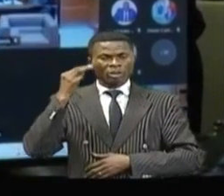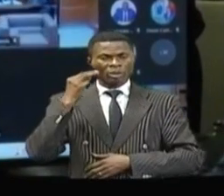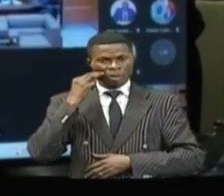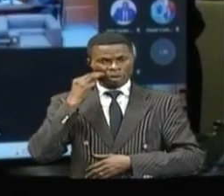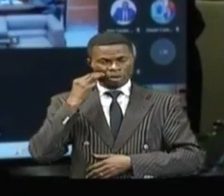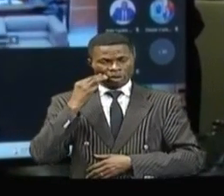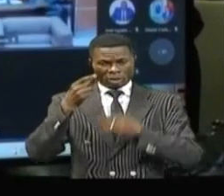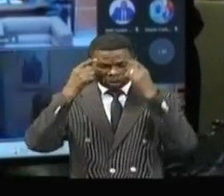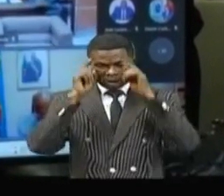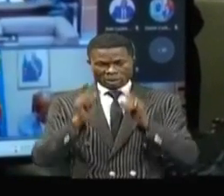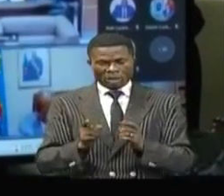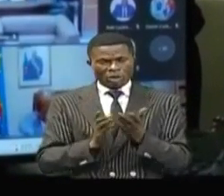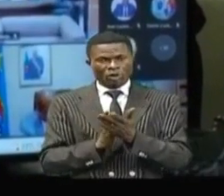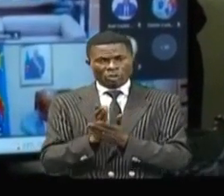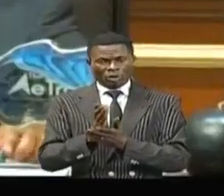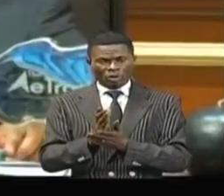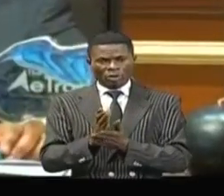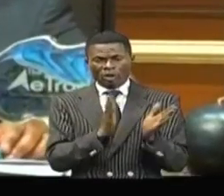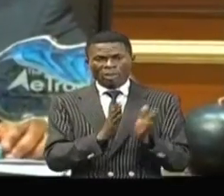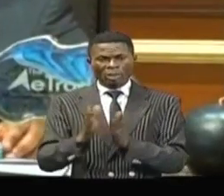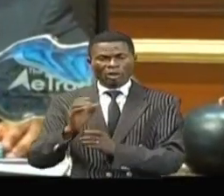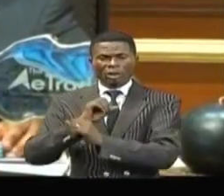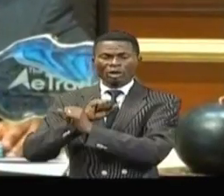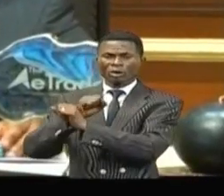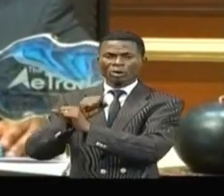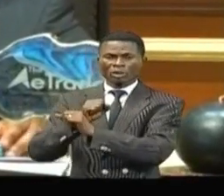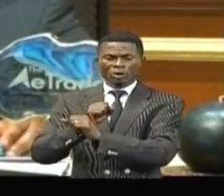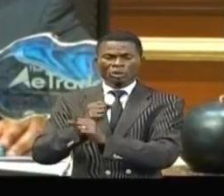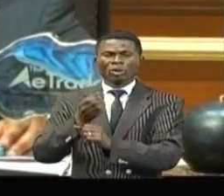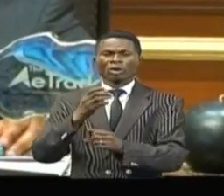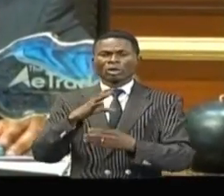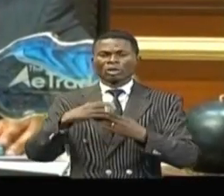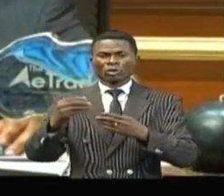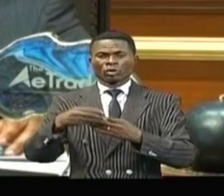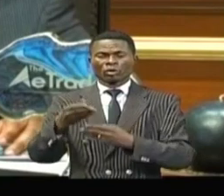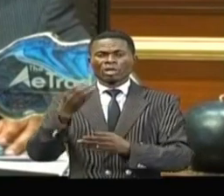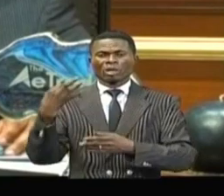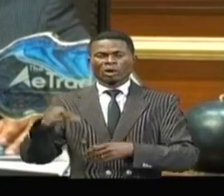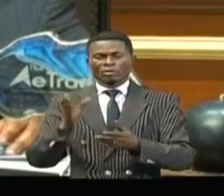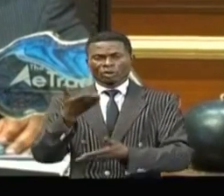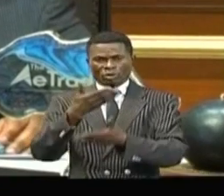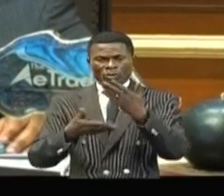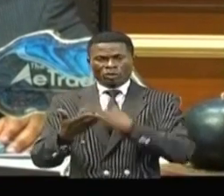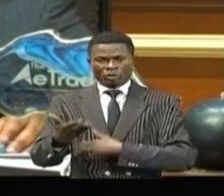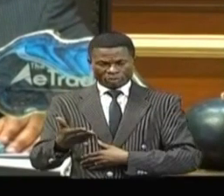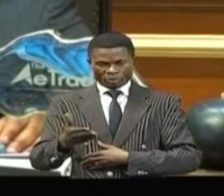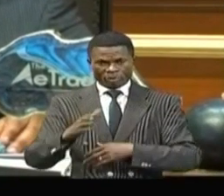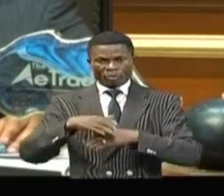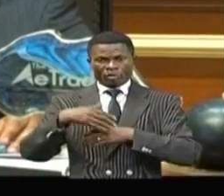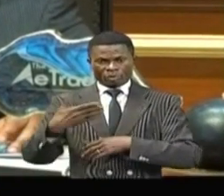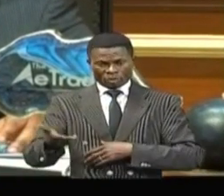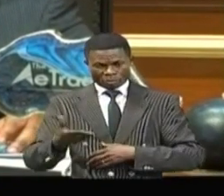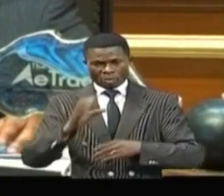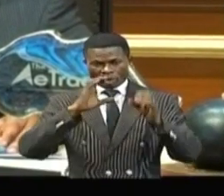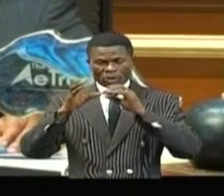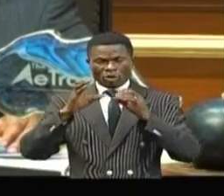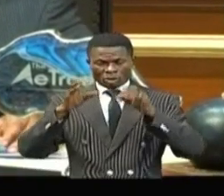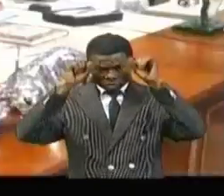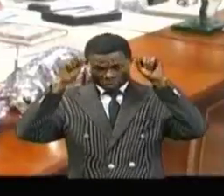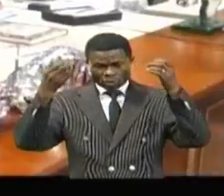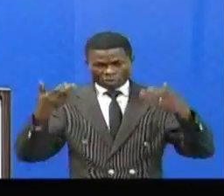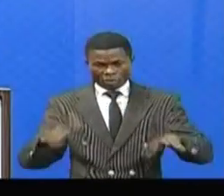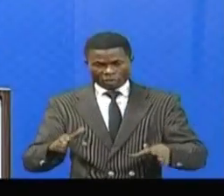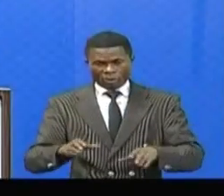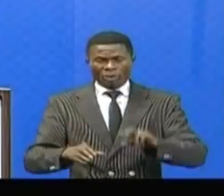des mesures appropriées visant à préserver le taux de change. Intervenant à la suite de la communication du président